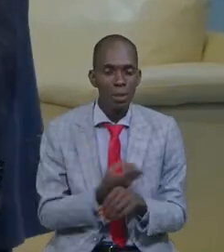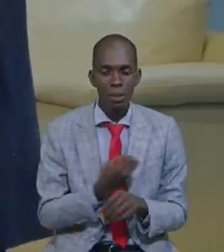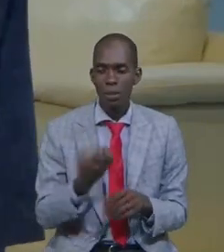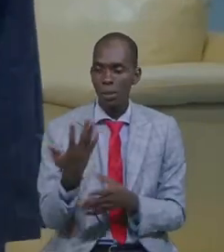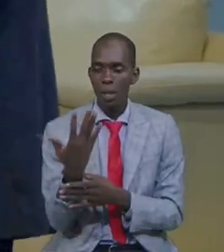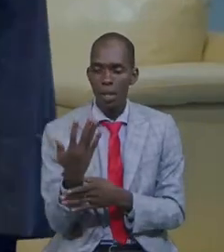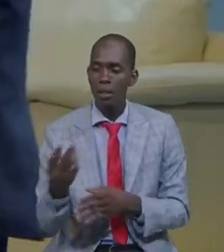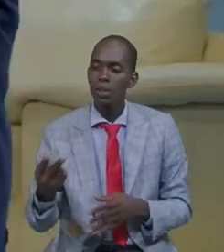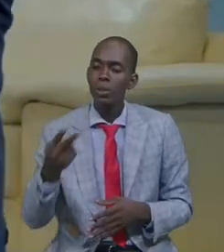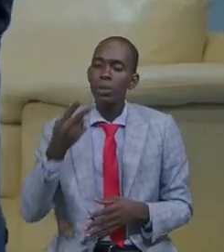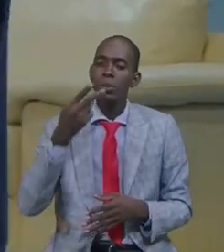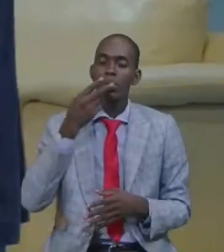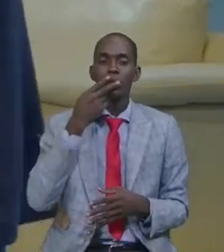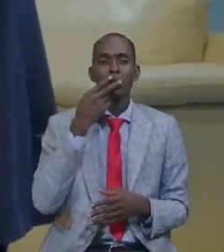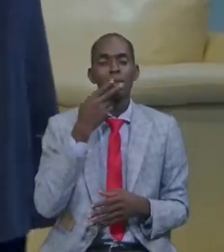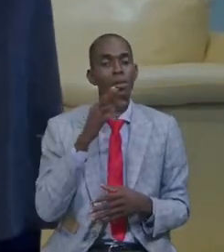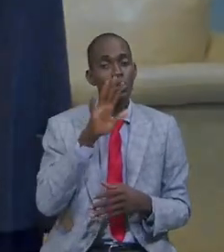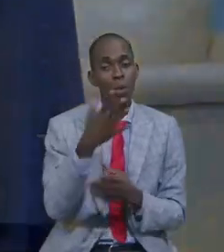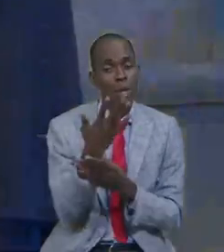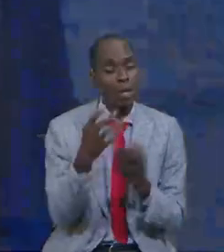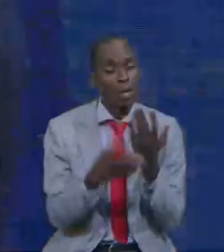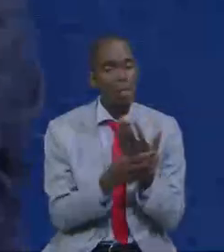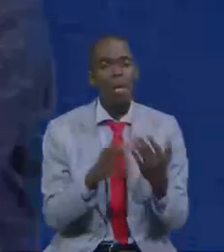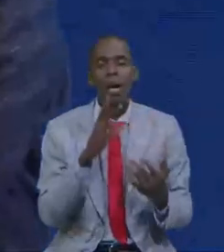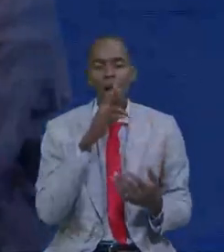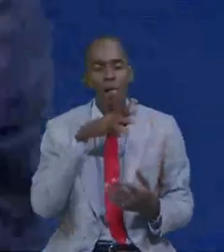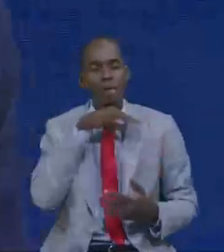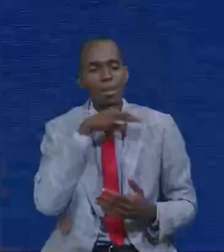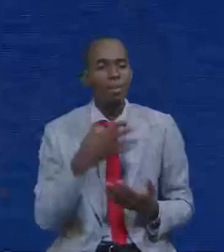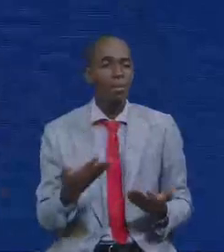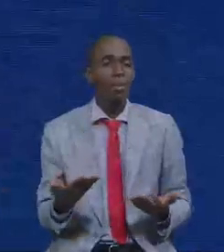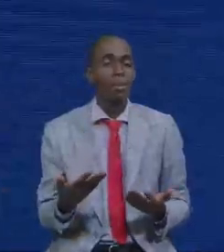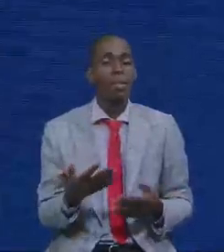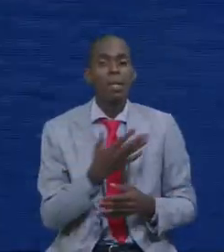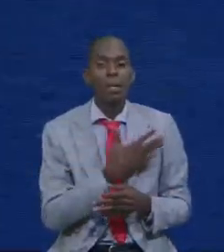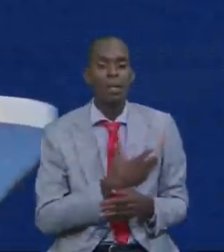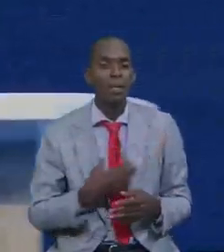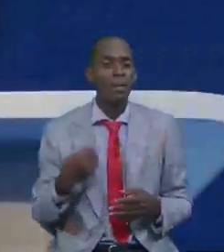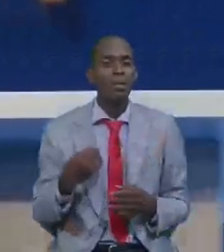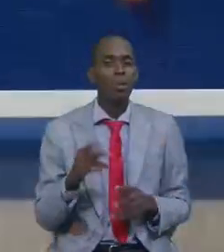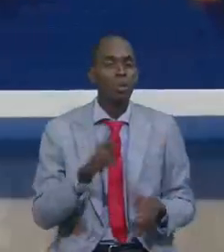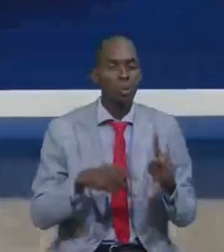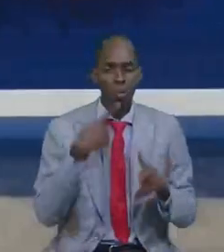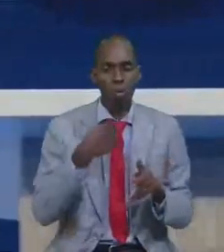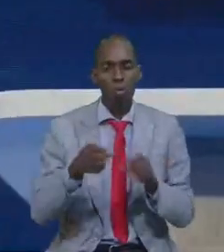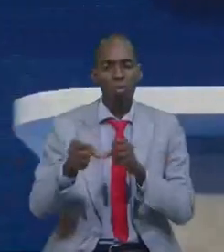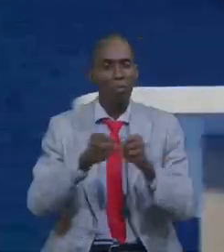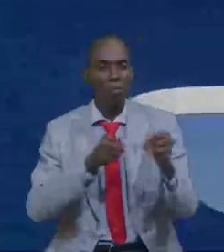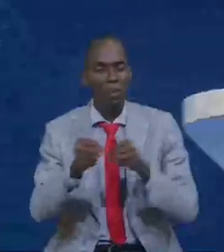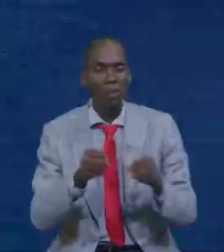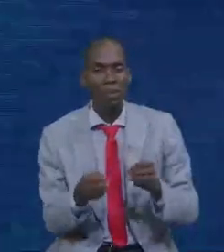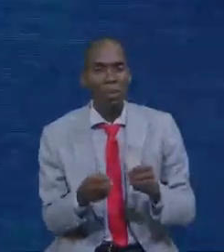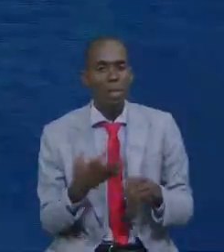dans la bouche. Vos mains sont souillées. Et ceux qui se bagarrent et qui utilisent leurs